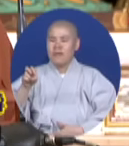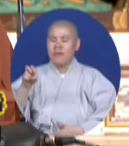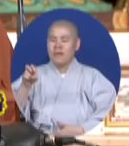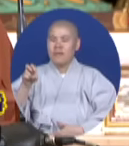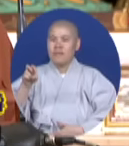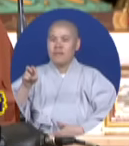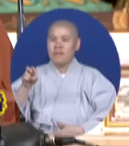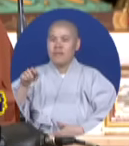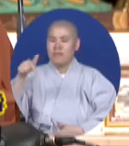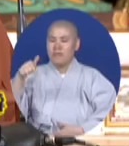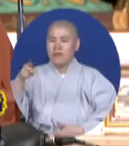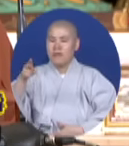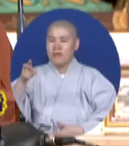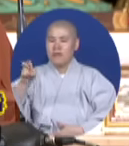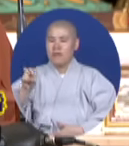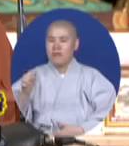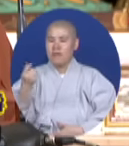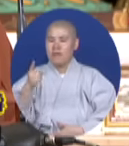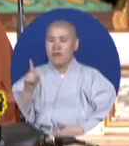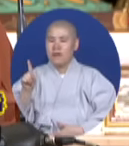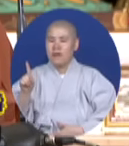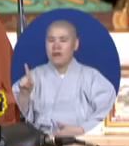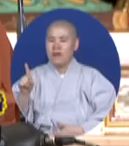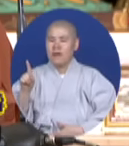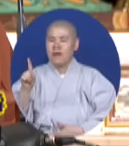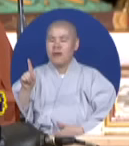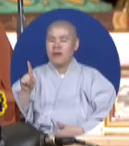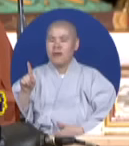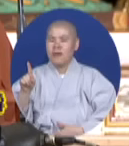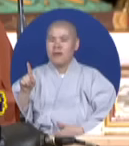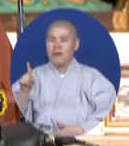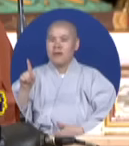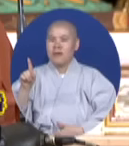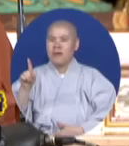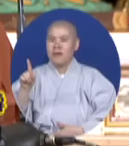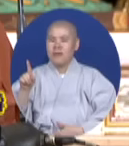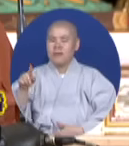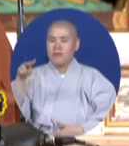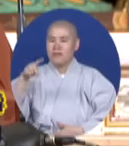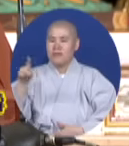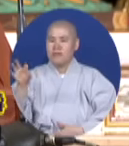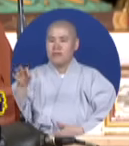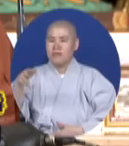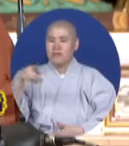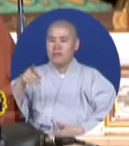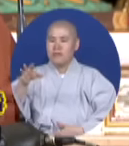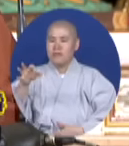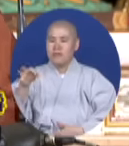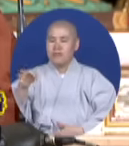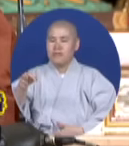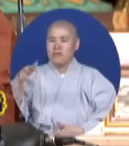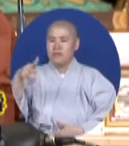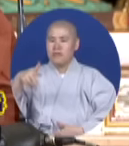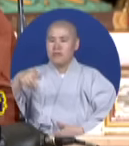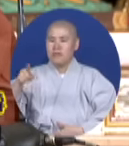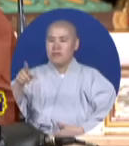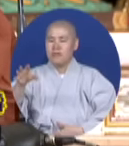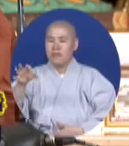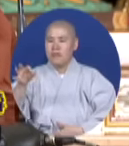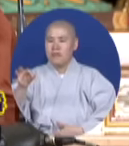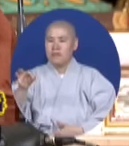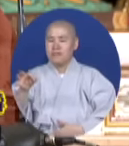임 겸하 상 청 정